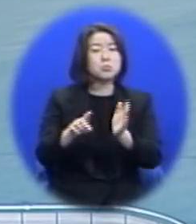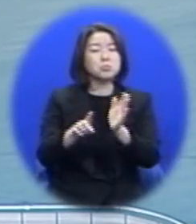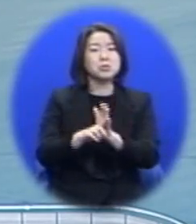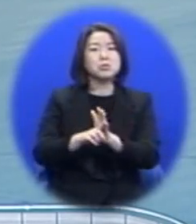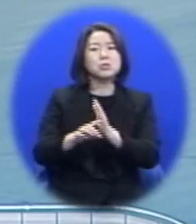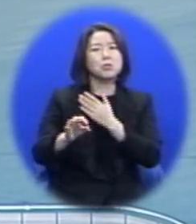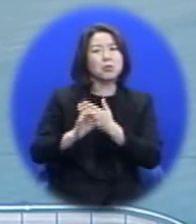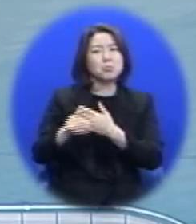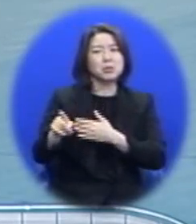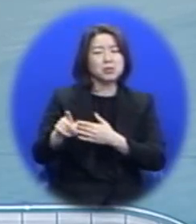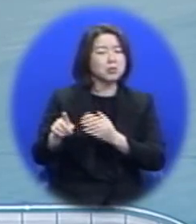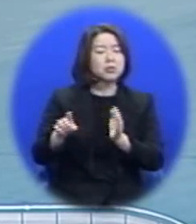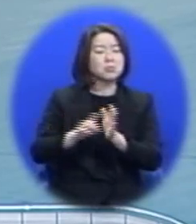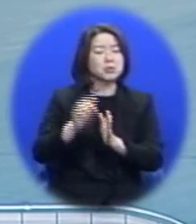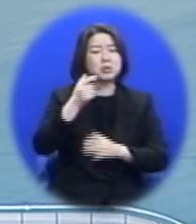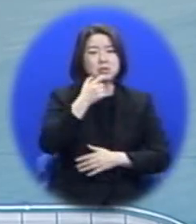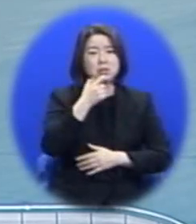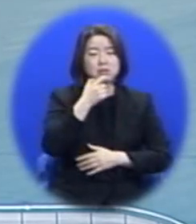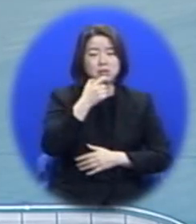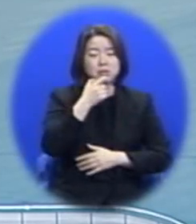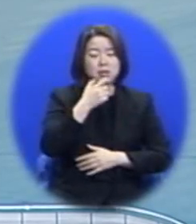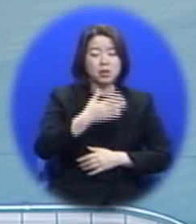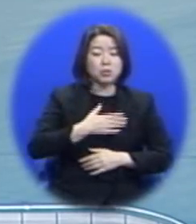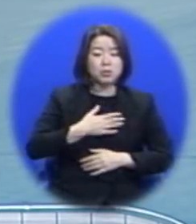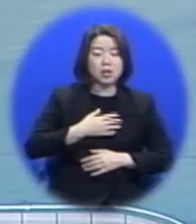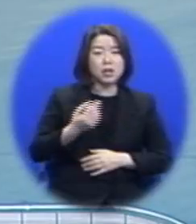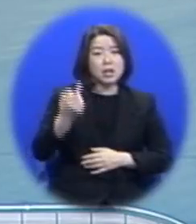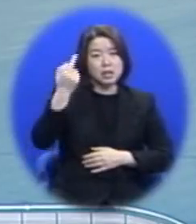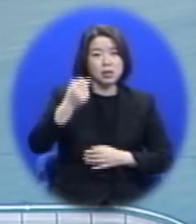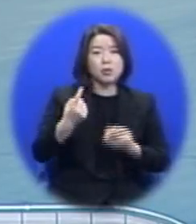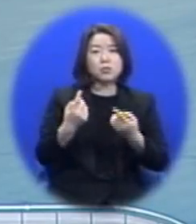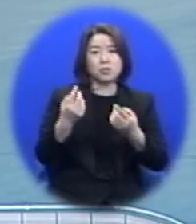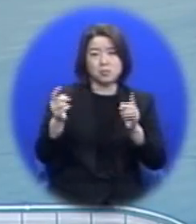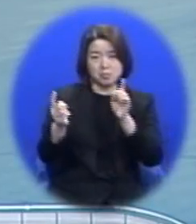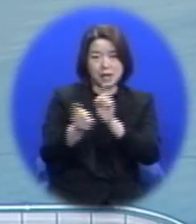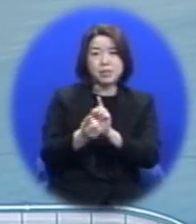예수 믿을 거면 안 믿고 싶다. 형을 만나면 죽이고 싶은 생각도 든다.